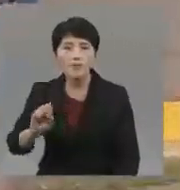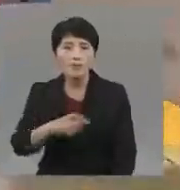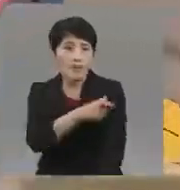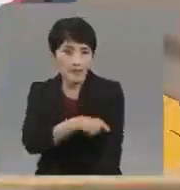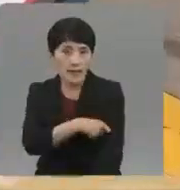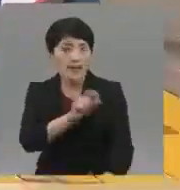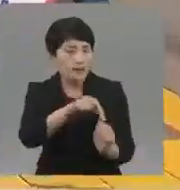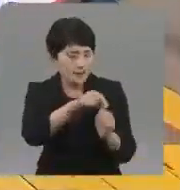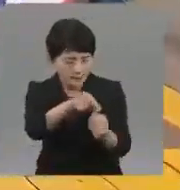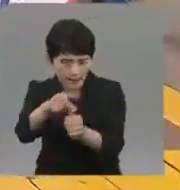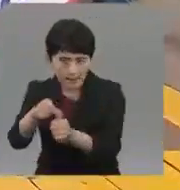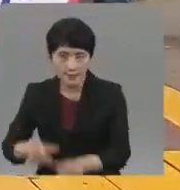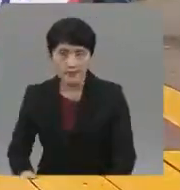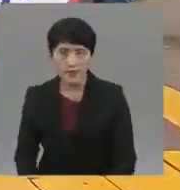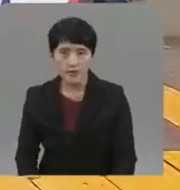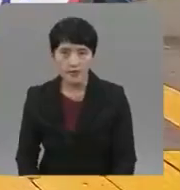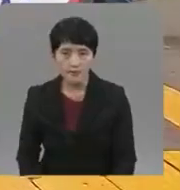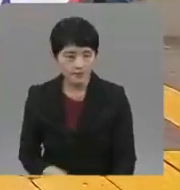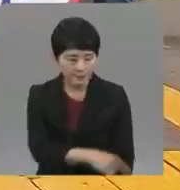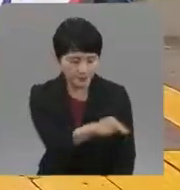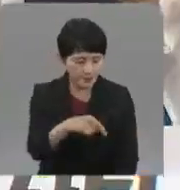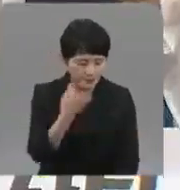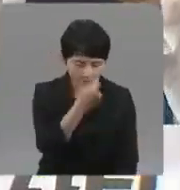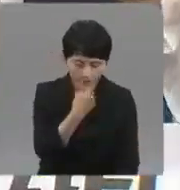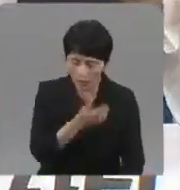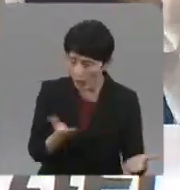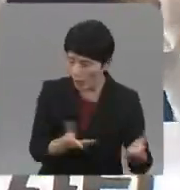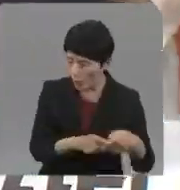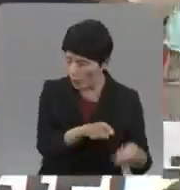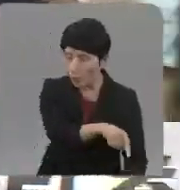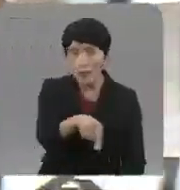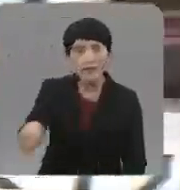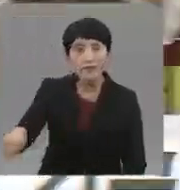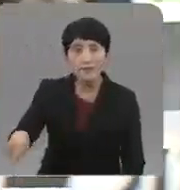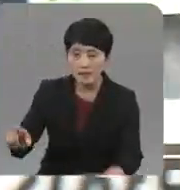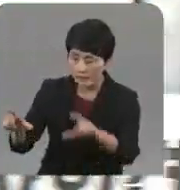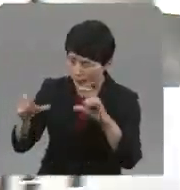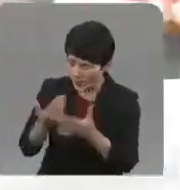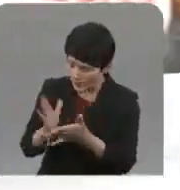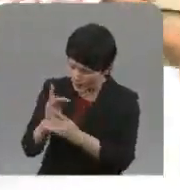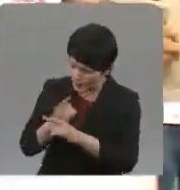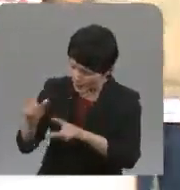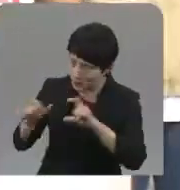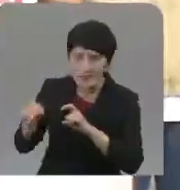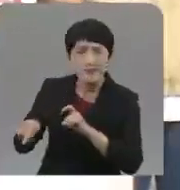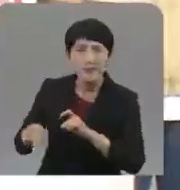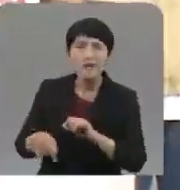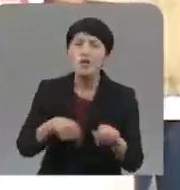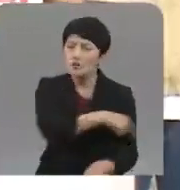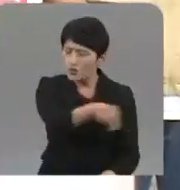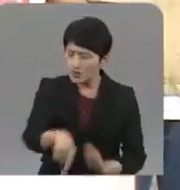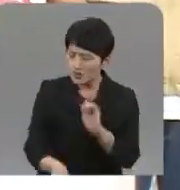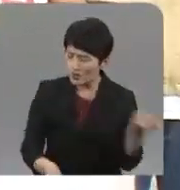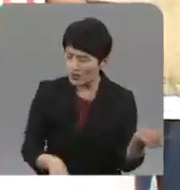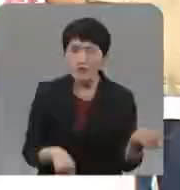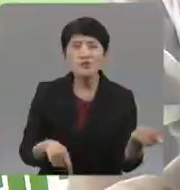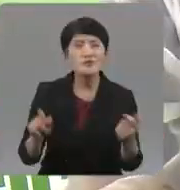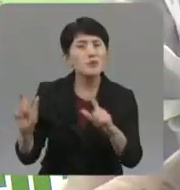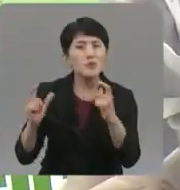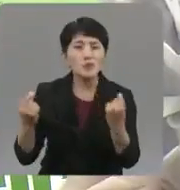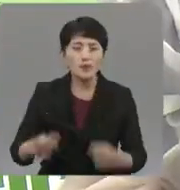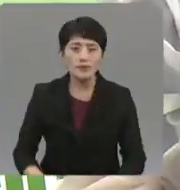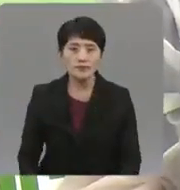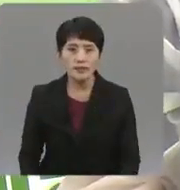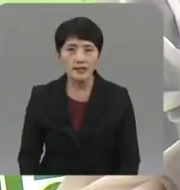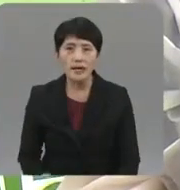chủ tịch đi là một bản án tử đối với Ủy ban phát thanh truyền hình và truyền thông cảnh báo ý đồ giải thể tư nhân hóa các đài phát sóng công cộng làm